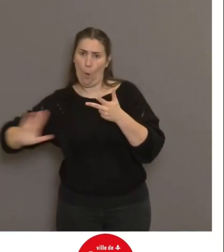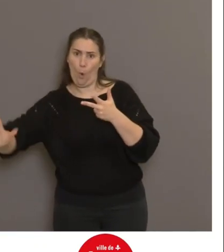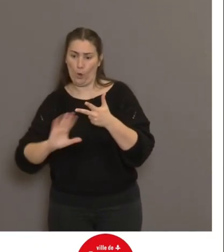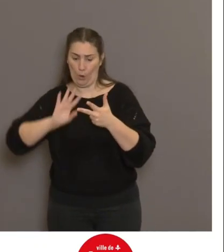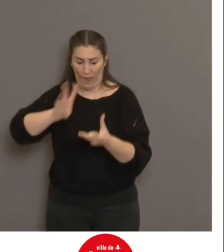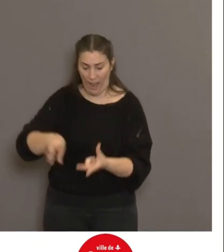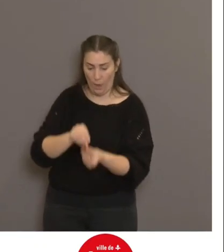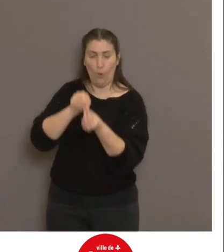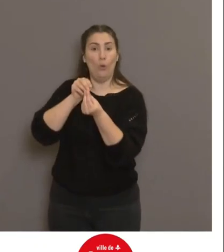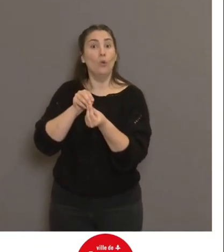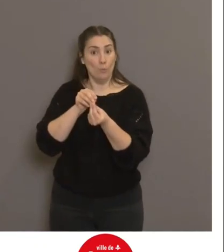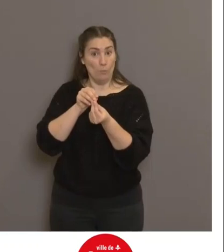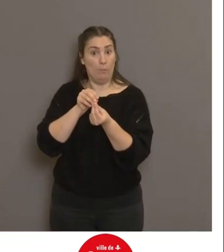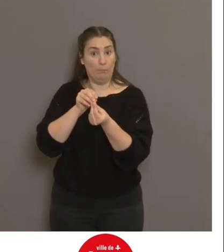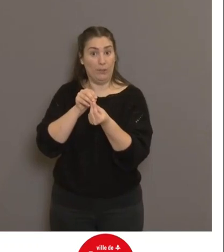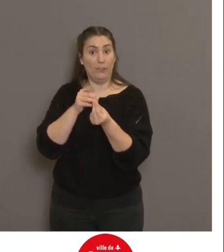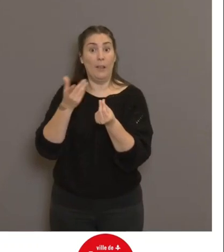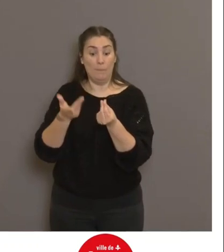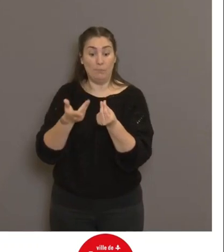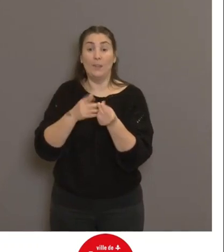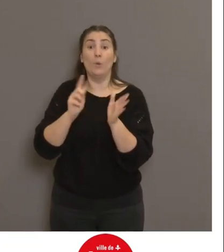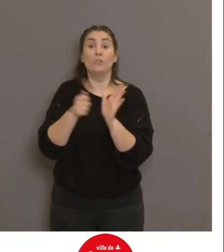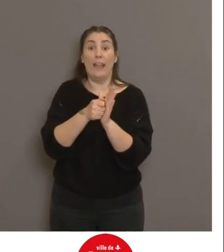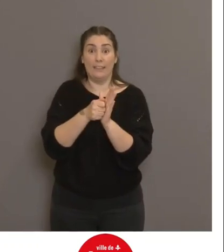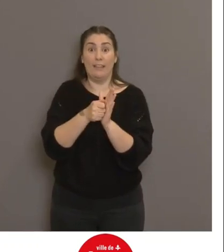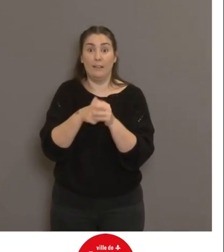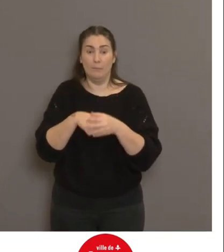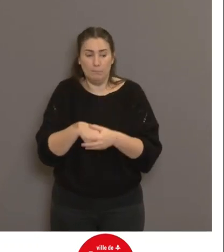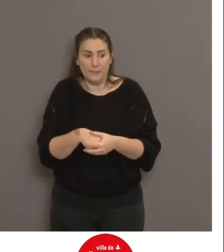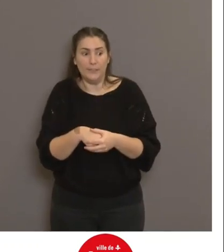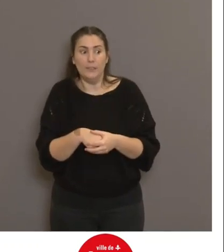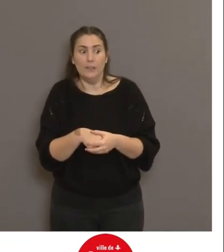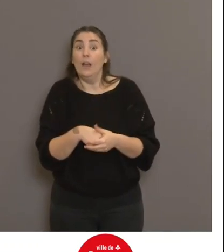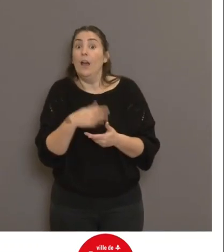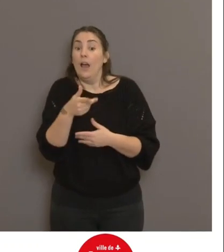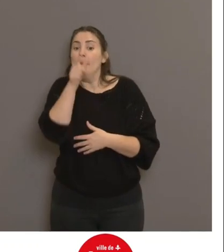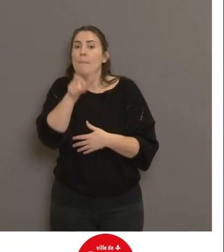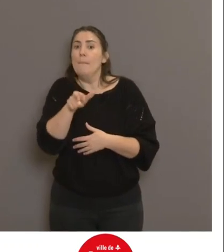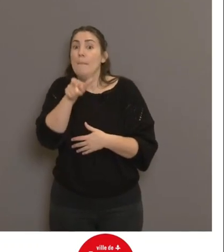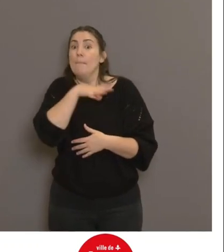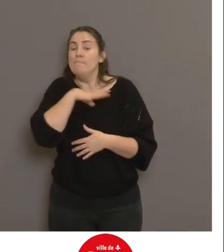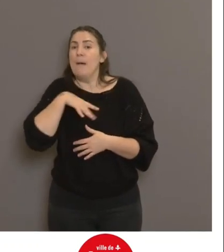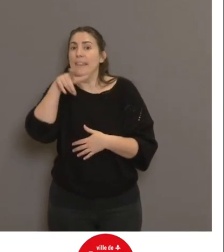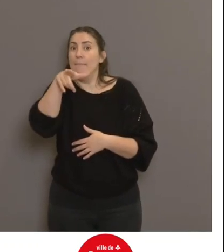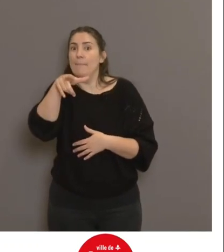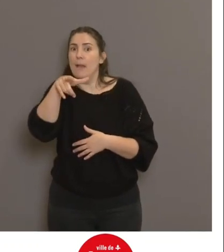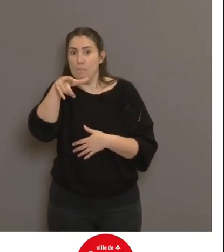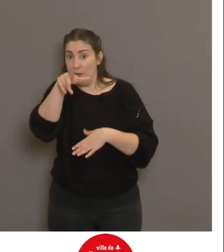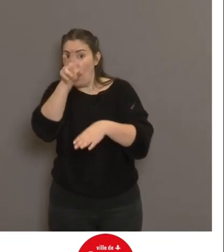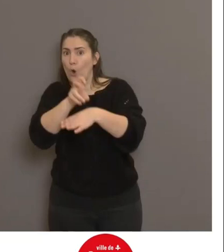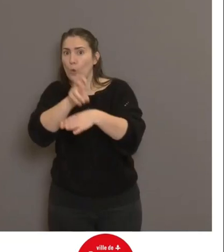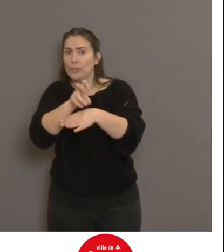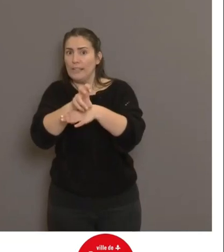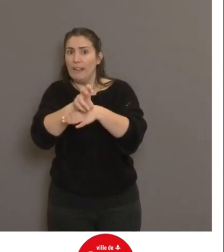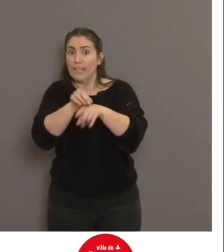associées, déclarait alors avec enthousiasme Madame la conservatrice, dont l'acquisition avait été approuvée par le musée du